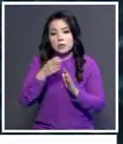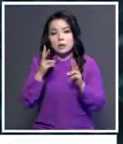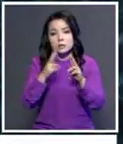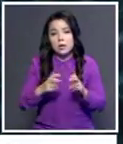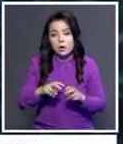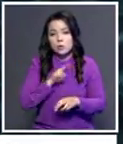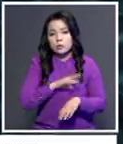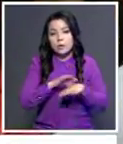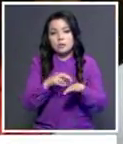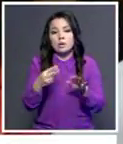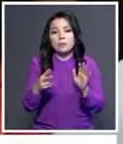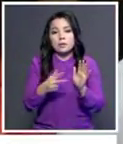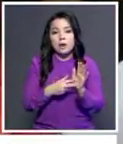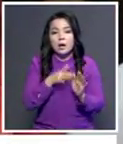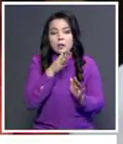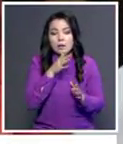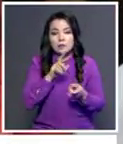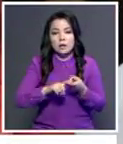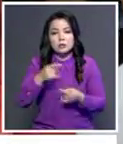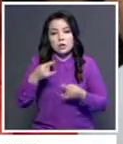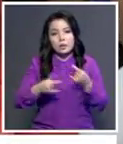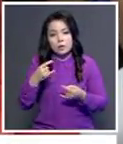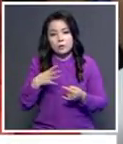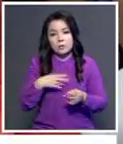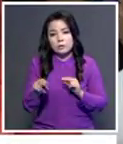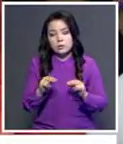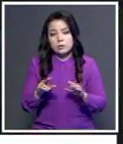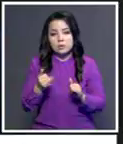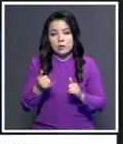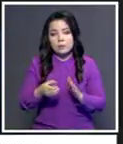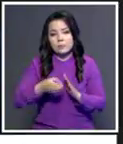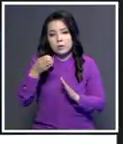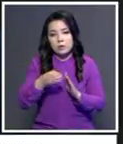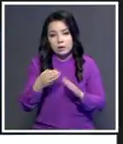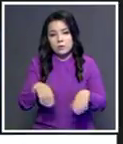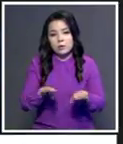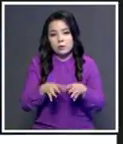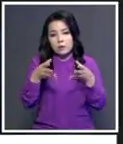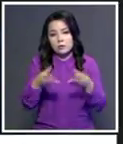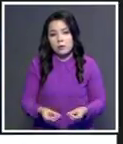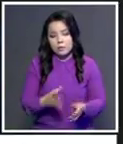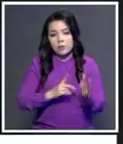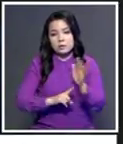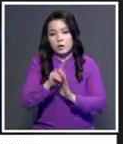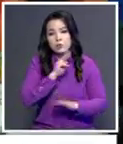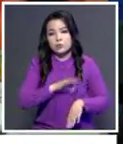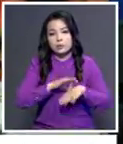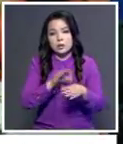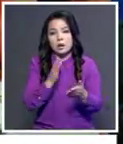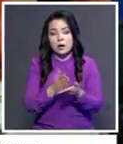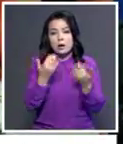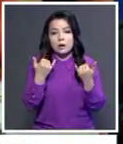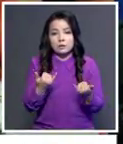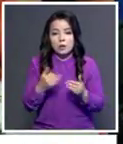тексеру жұмыстары 28 жастағы тележүргізуші жарамсыз лифтіге қысылып қалып, көз жұмған соң басталған еді. Ол кезде жедел